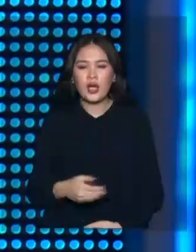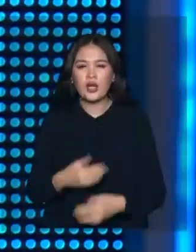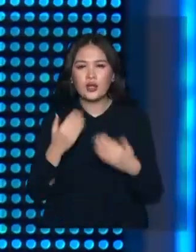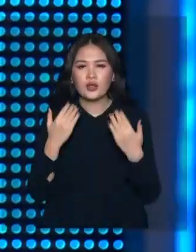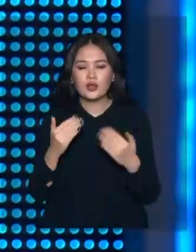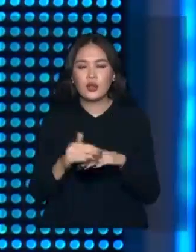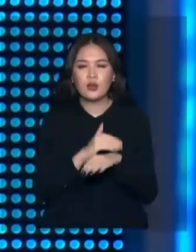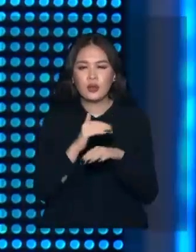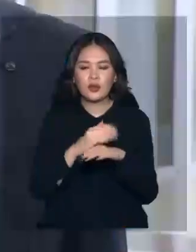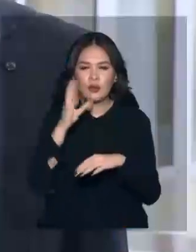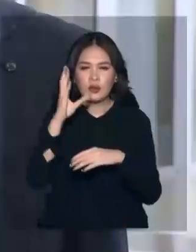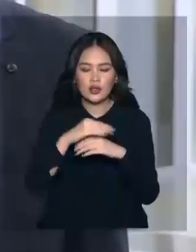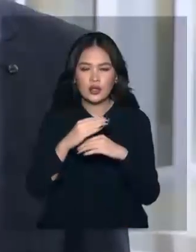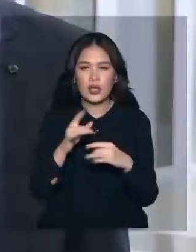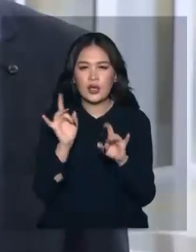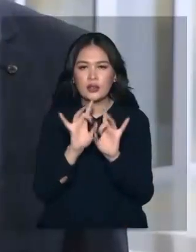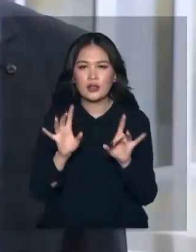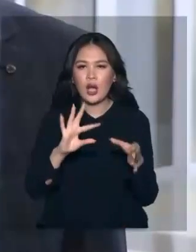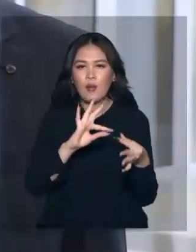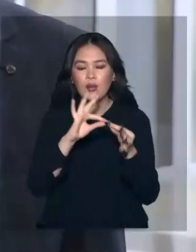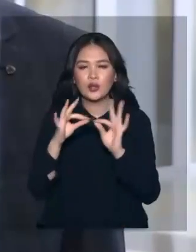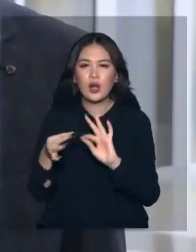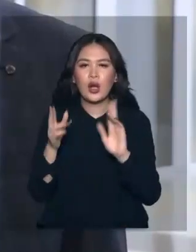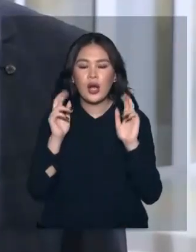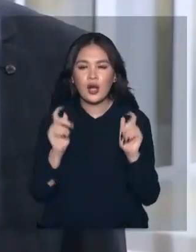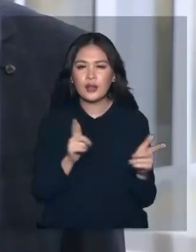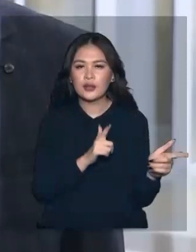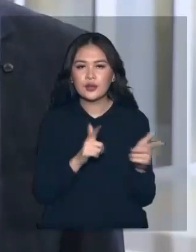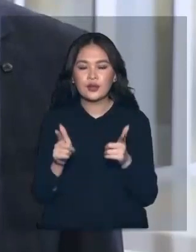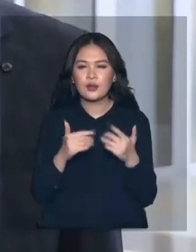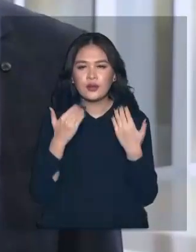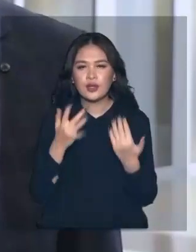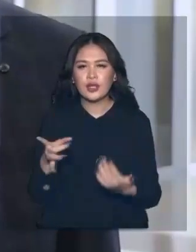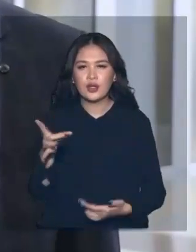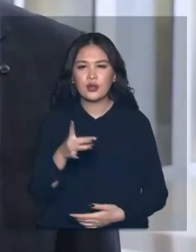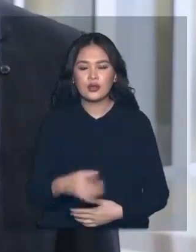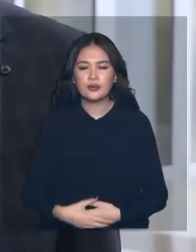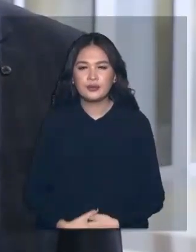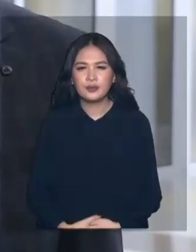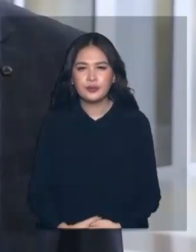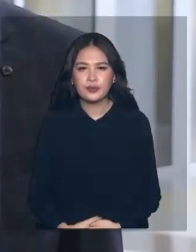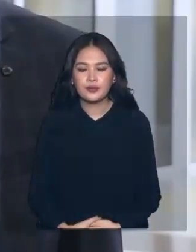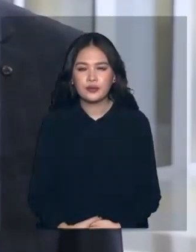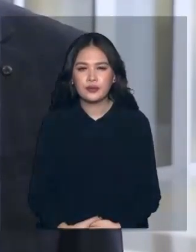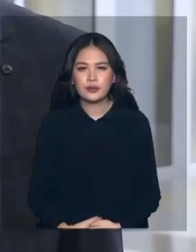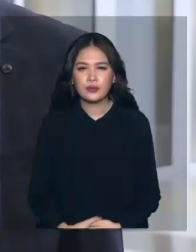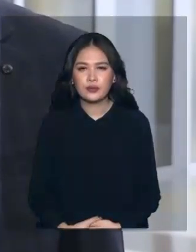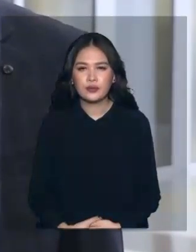Азат, добрый вечер. Расскажите подробнее, как идет подготовка в вашем регионе?